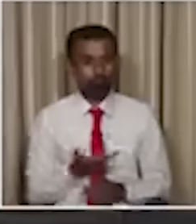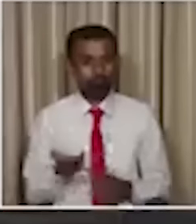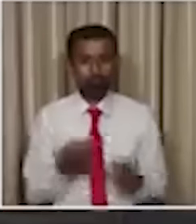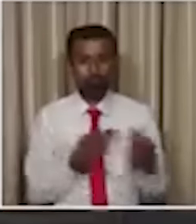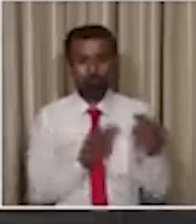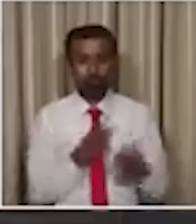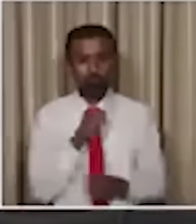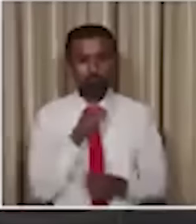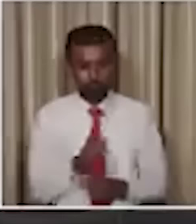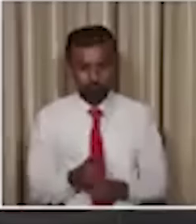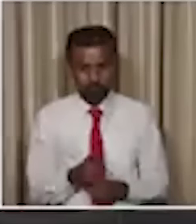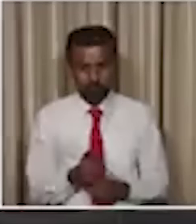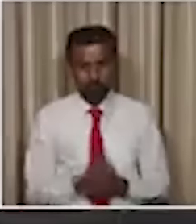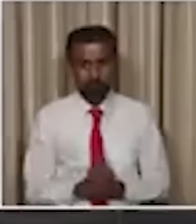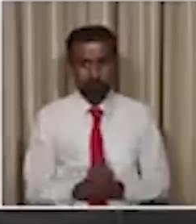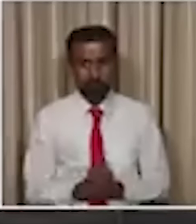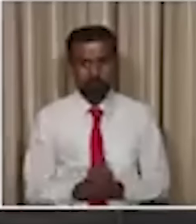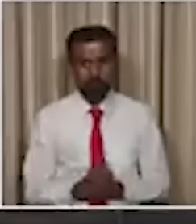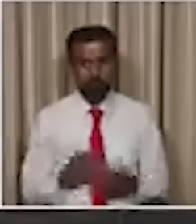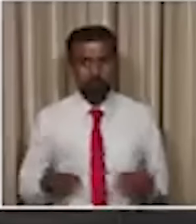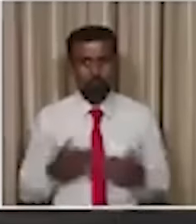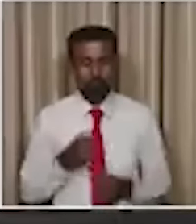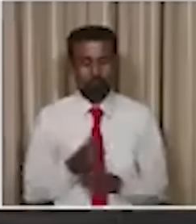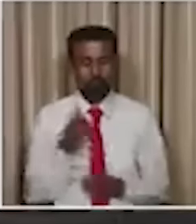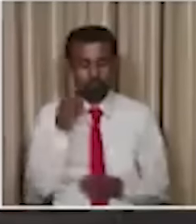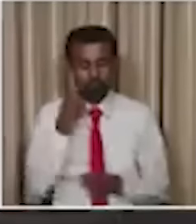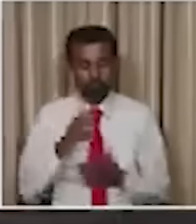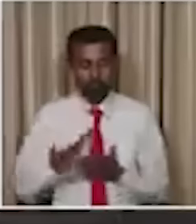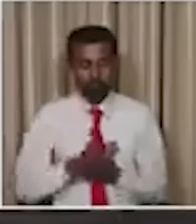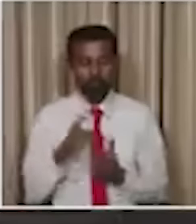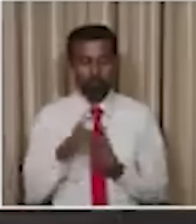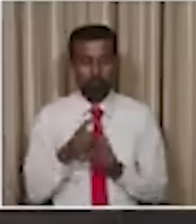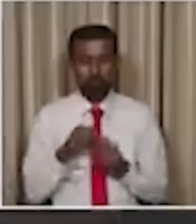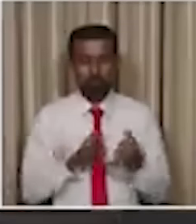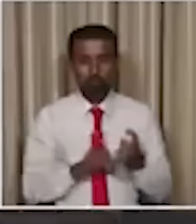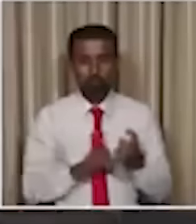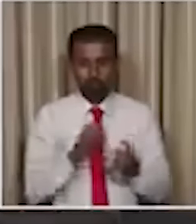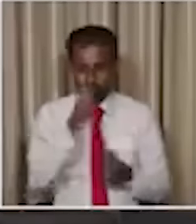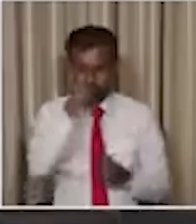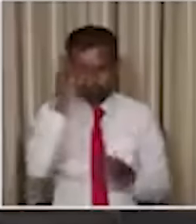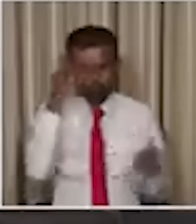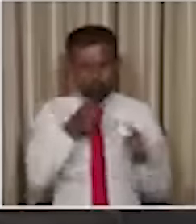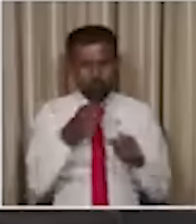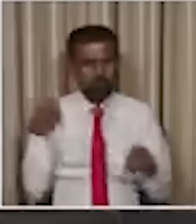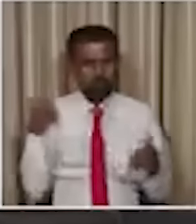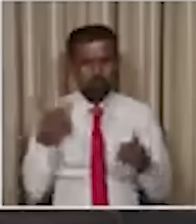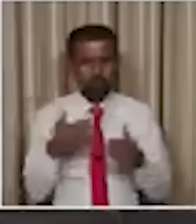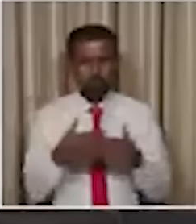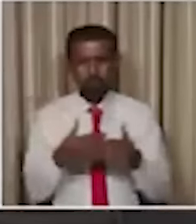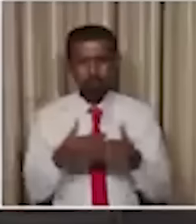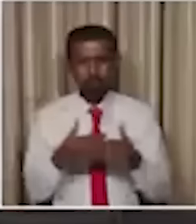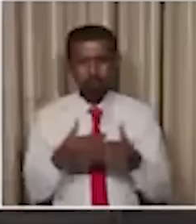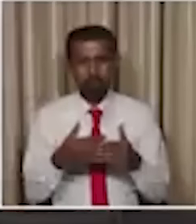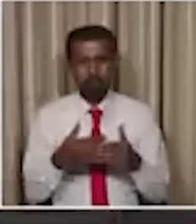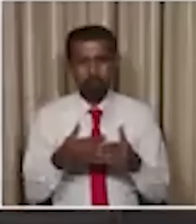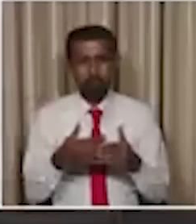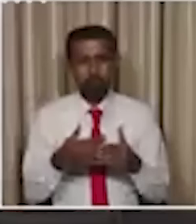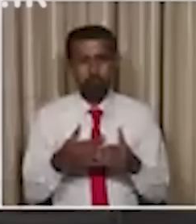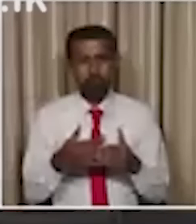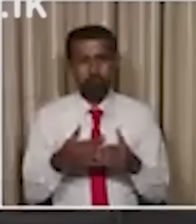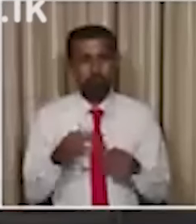යුතුව කියන්න කැමති වත්මන් රාජ්‍ය බුද්ධි සේවාවේ අධ්‍යක්ෂ සුරේෂ් සලේ මහතා පිළිබඳ මෙතෙක් කරන ලද